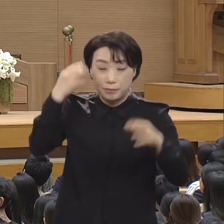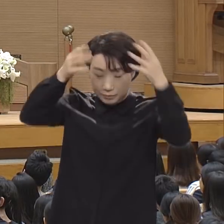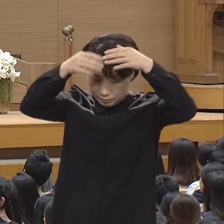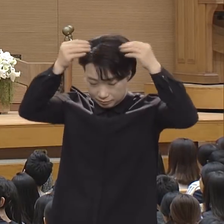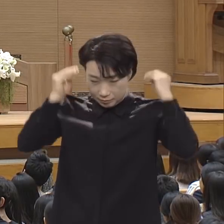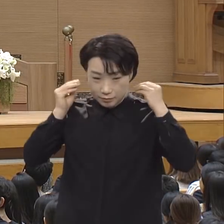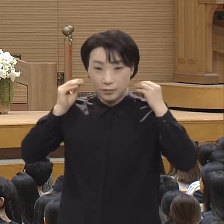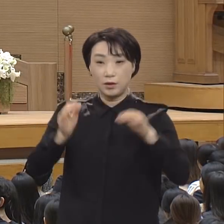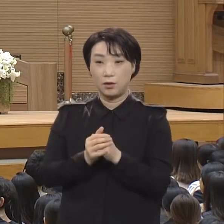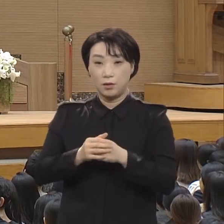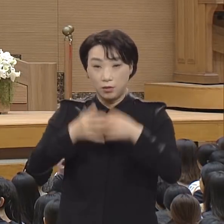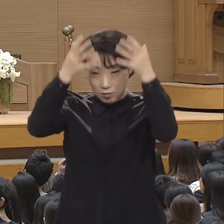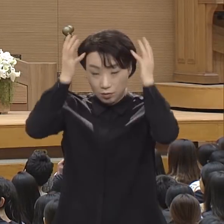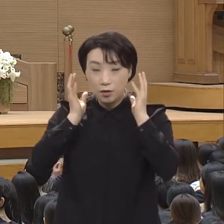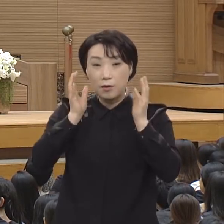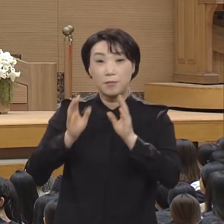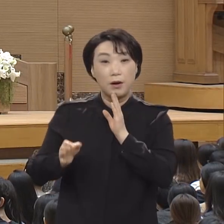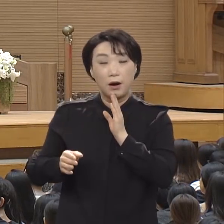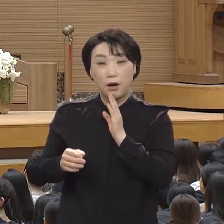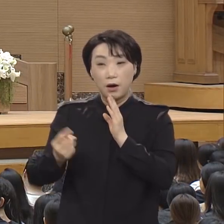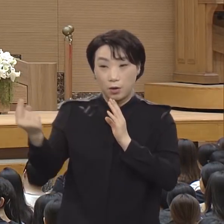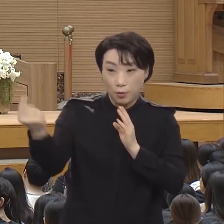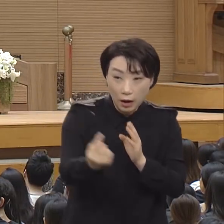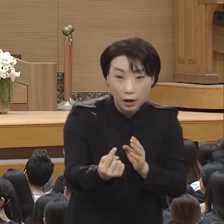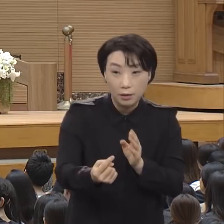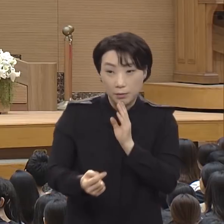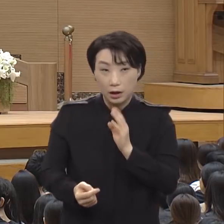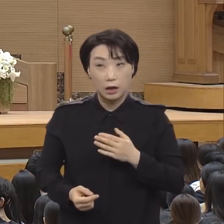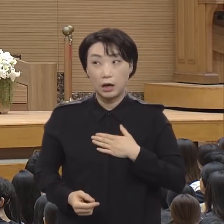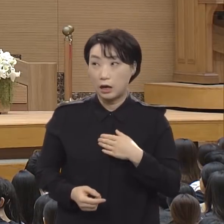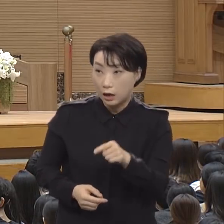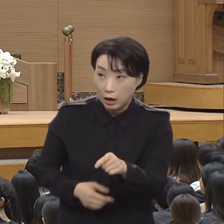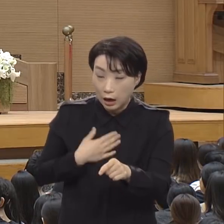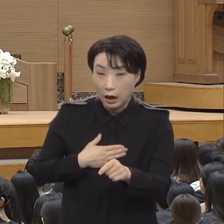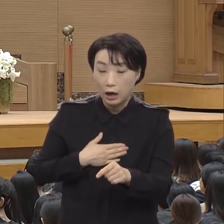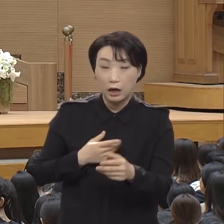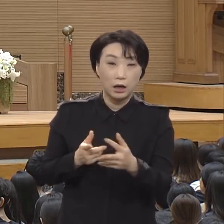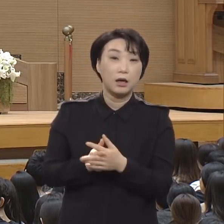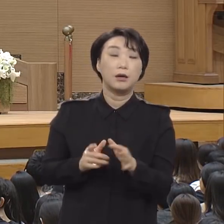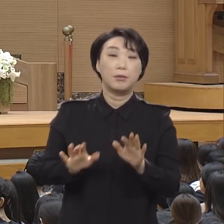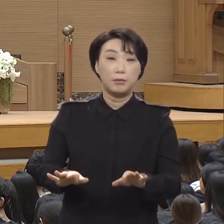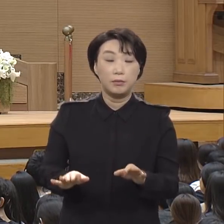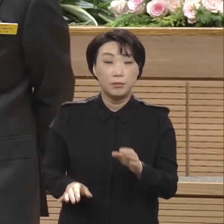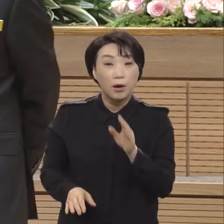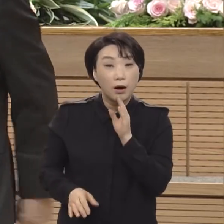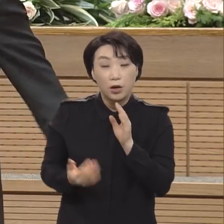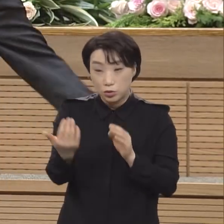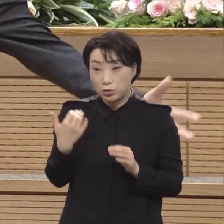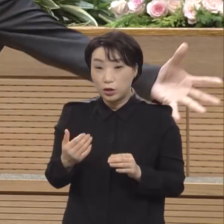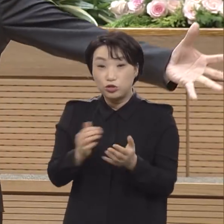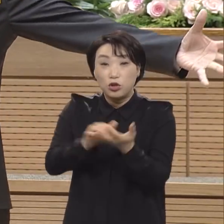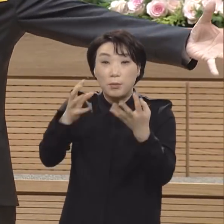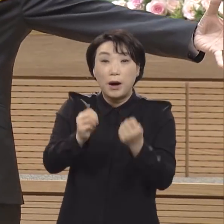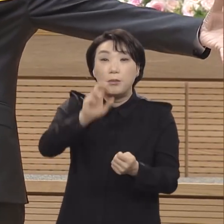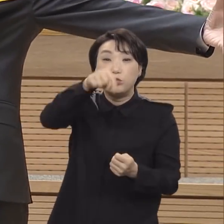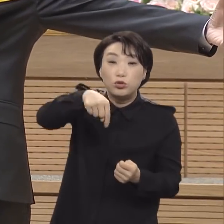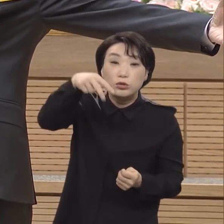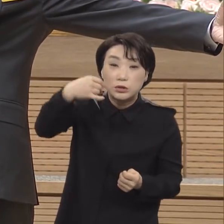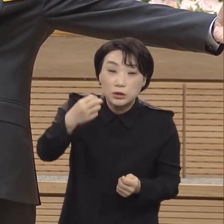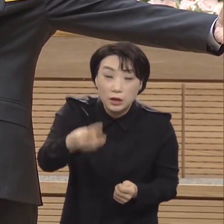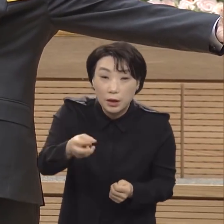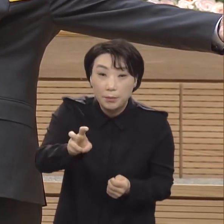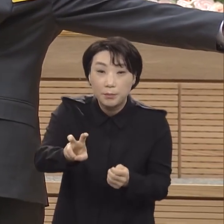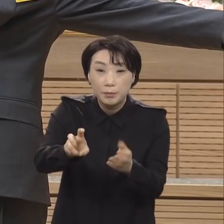알잖아요. 그동안 2번 가서 토고 왔을 때 많은 무슬림들이 구원받았거든요. 그런 큰